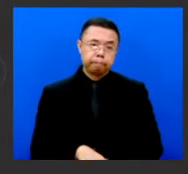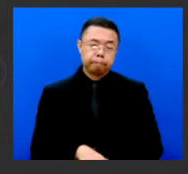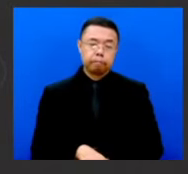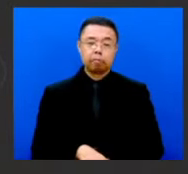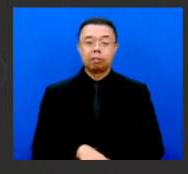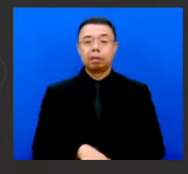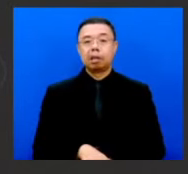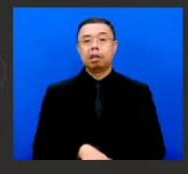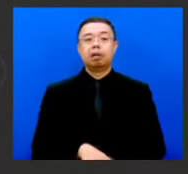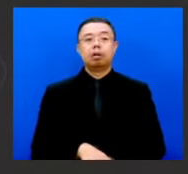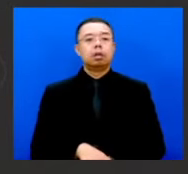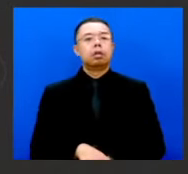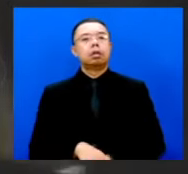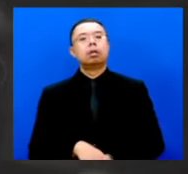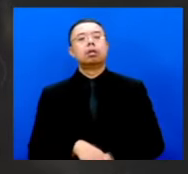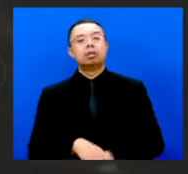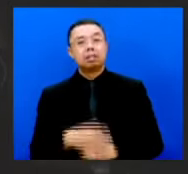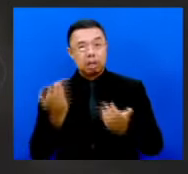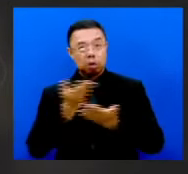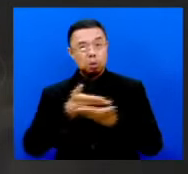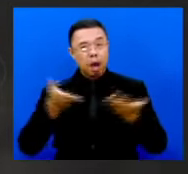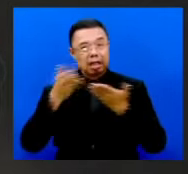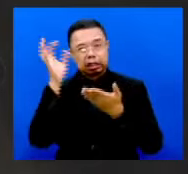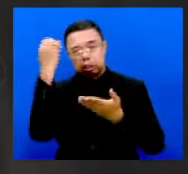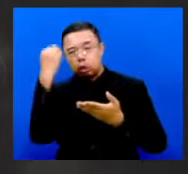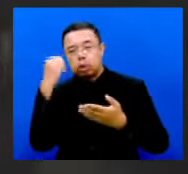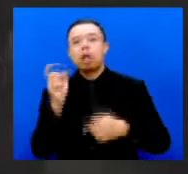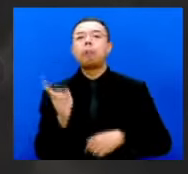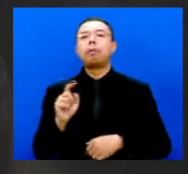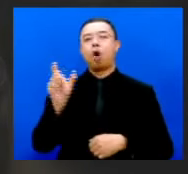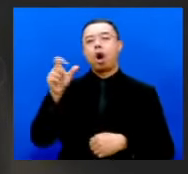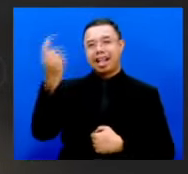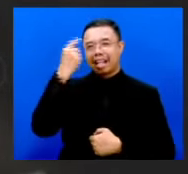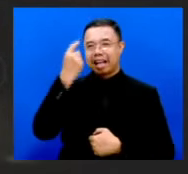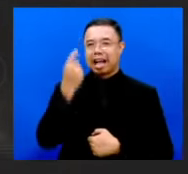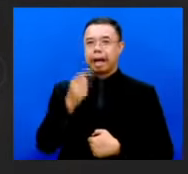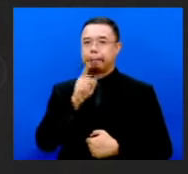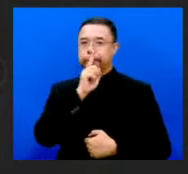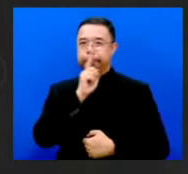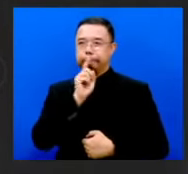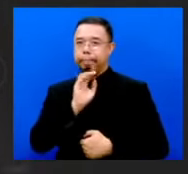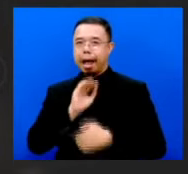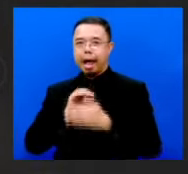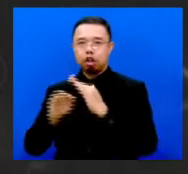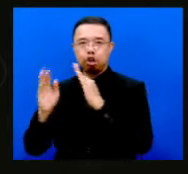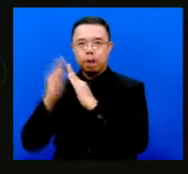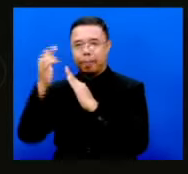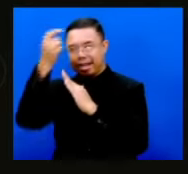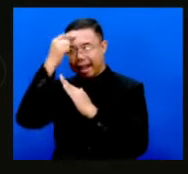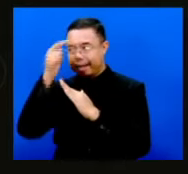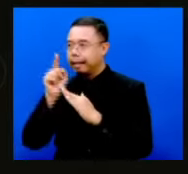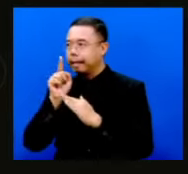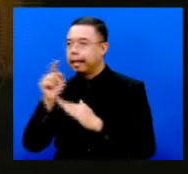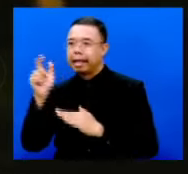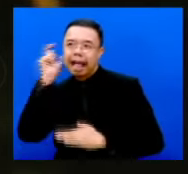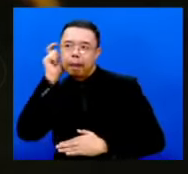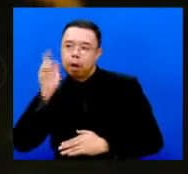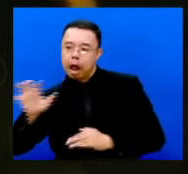Aksi dramatis terjadi saat seorang pelaku pencurian telepon genggam di dalam rumah sakit berusaha melarikan diri